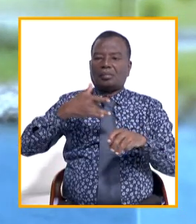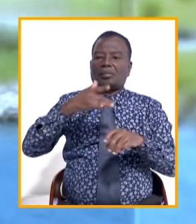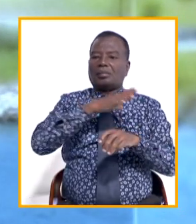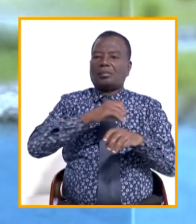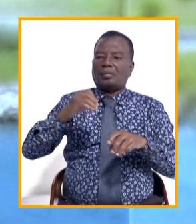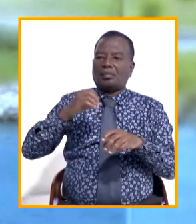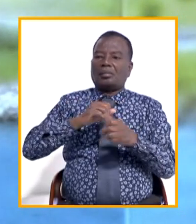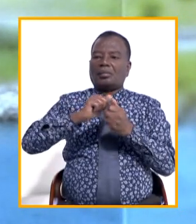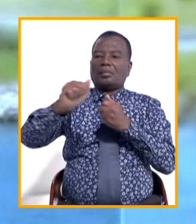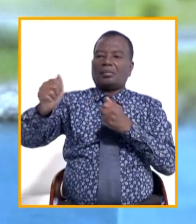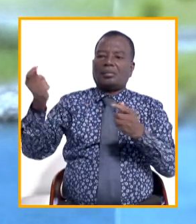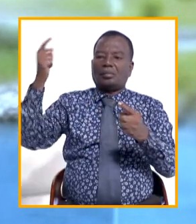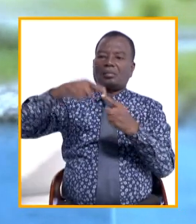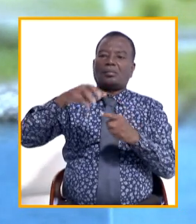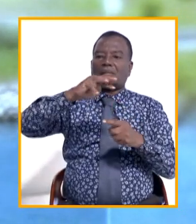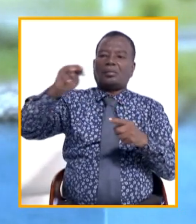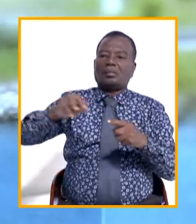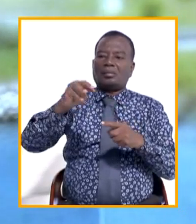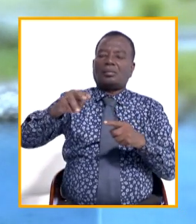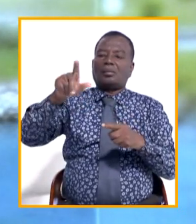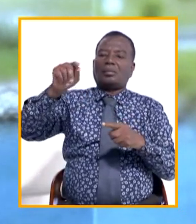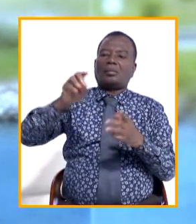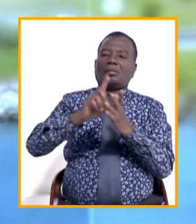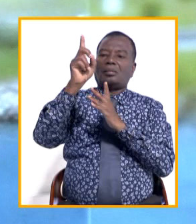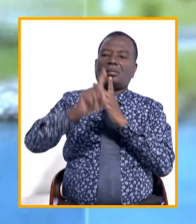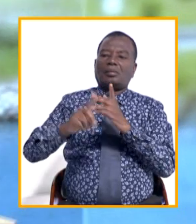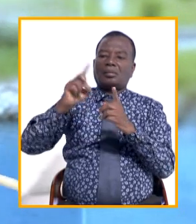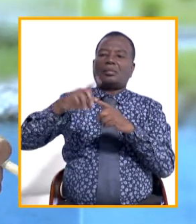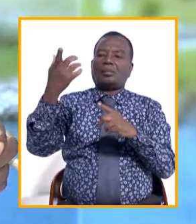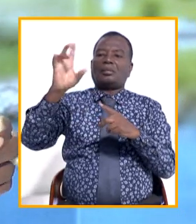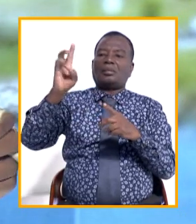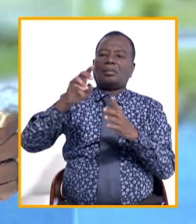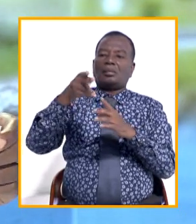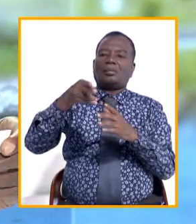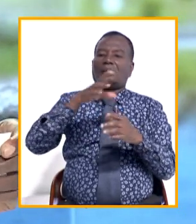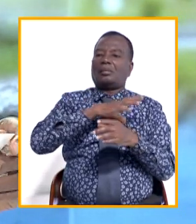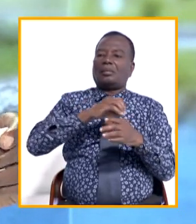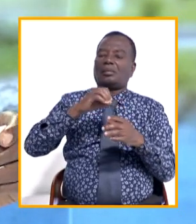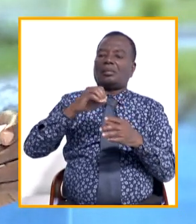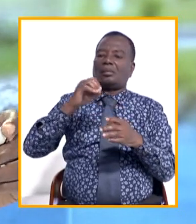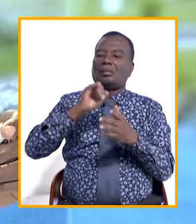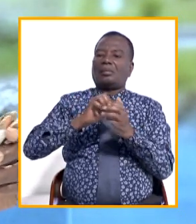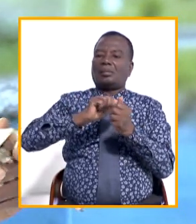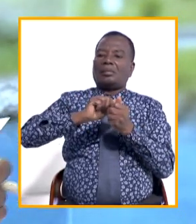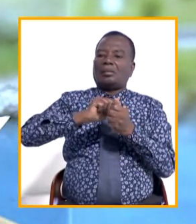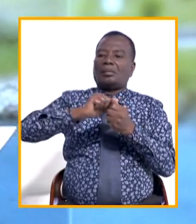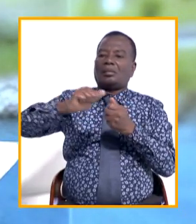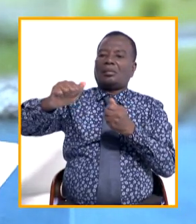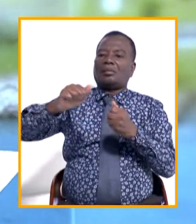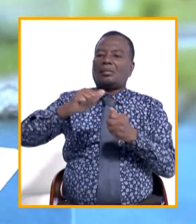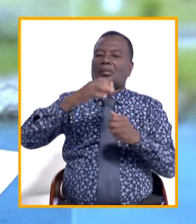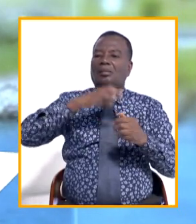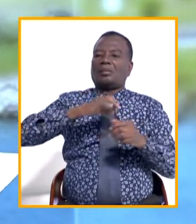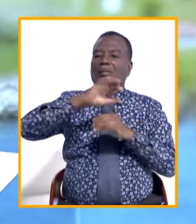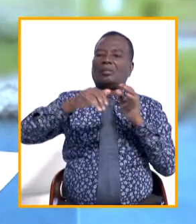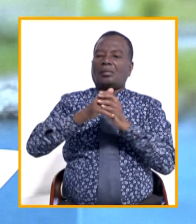est prorogée jusqu'au mardi 20 décembre 2022 à 17h30. Cette prorogation souhaitée par